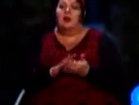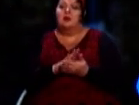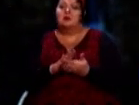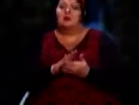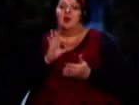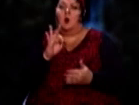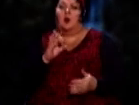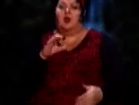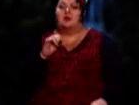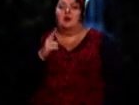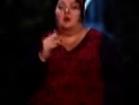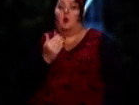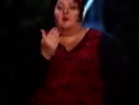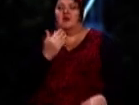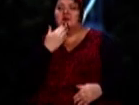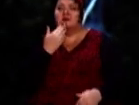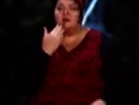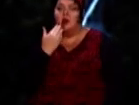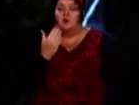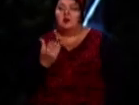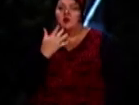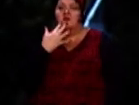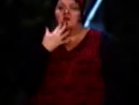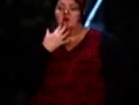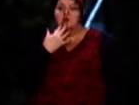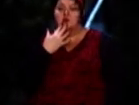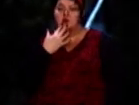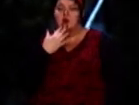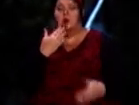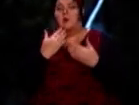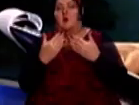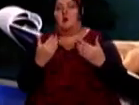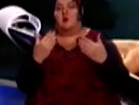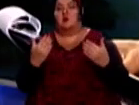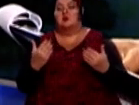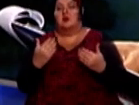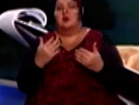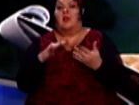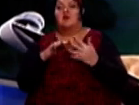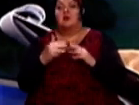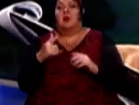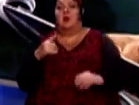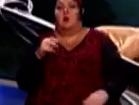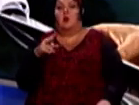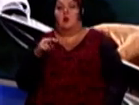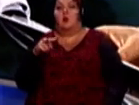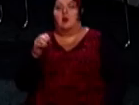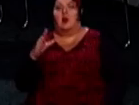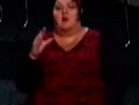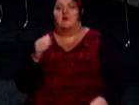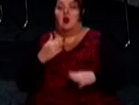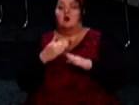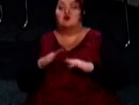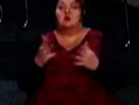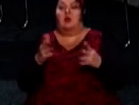запитує. В Національному музеї-заповіднику Гоголя в селі Гоголя Вишацького району для виконання робіт найняли людей, частину яких спочатку